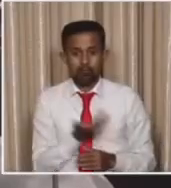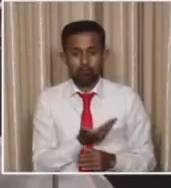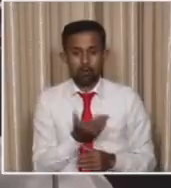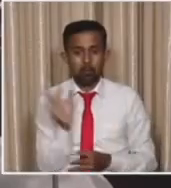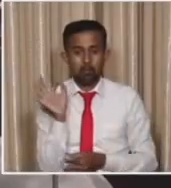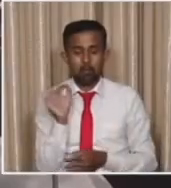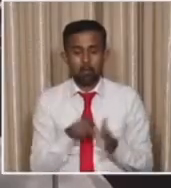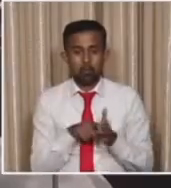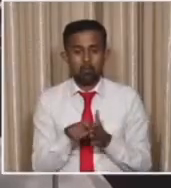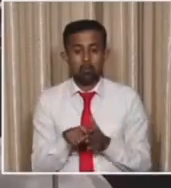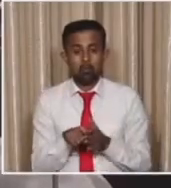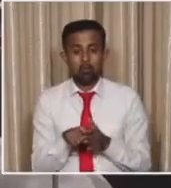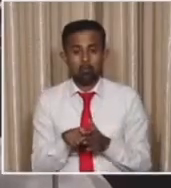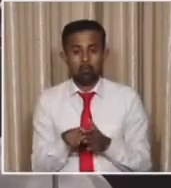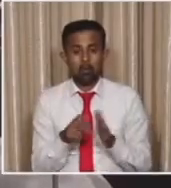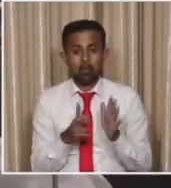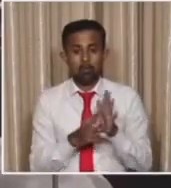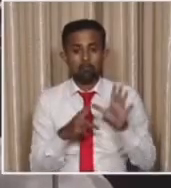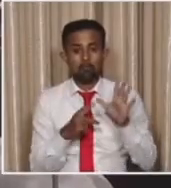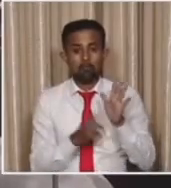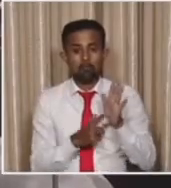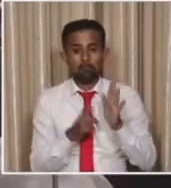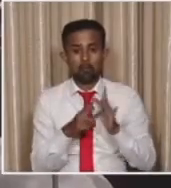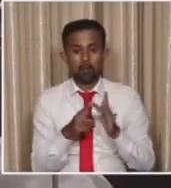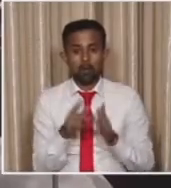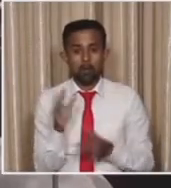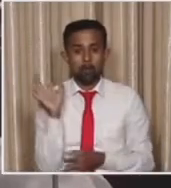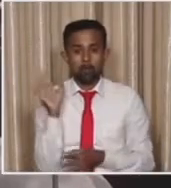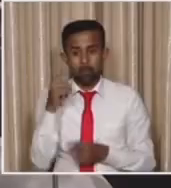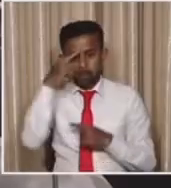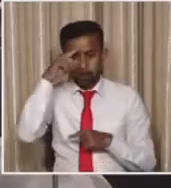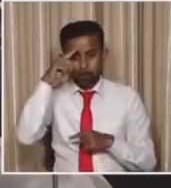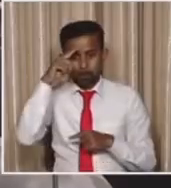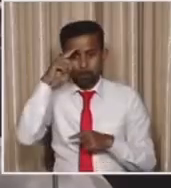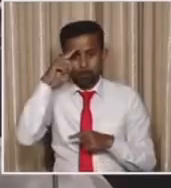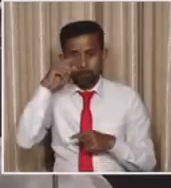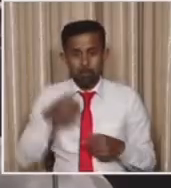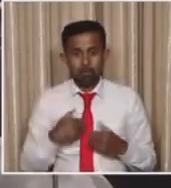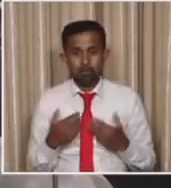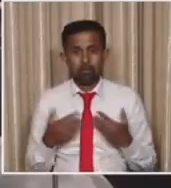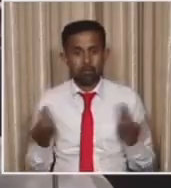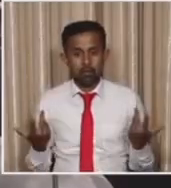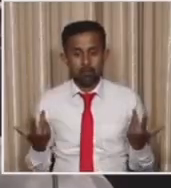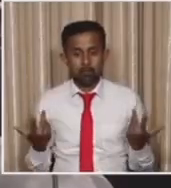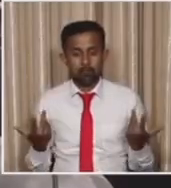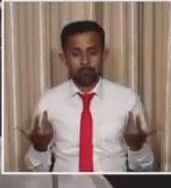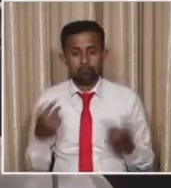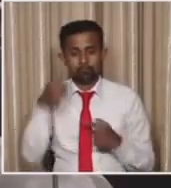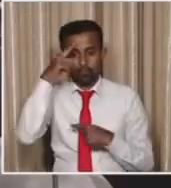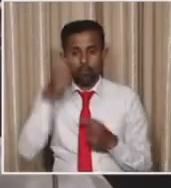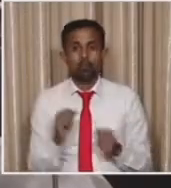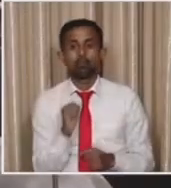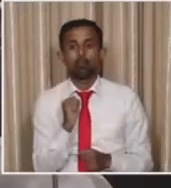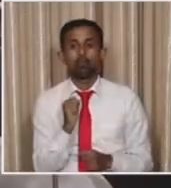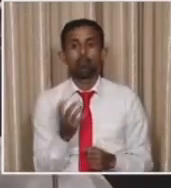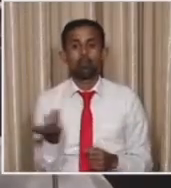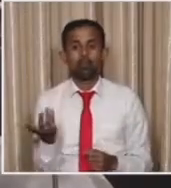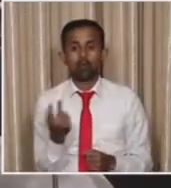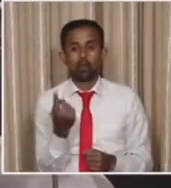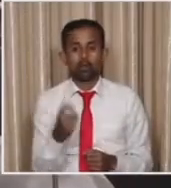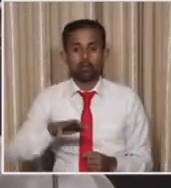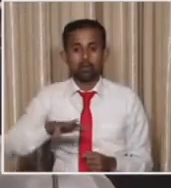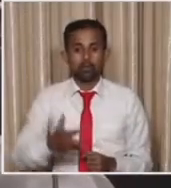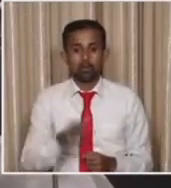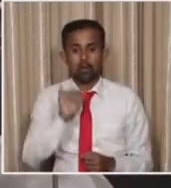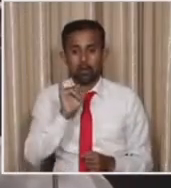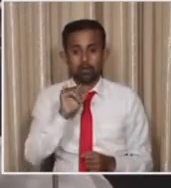බෞද්ධ පුරාවිද්‍යාත්මක උරුමය තමයි වල්ලිපුරම් වලින් හම්බෙච්ච බුදු පිළිමේ. ඒ බුදු පිළිමේ අද අපිට නැහැ. ඒ බුදු පිළිමේට මොකද වුනේ? ඒ 1906